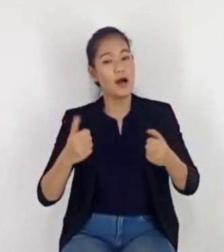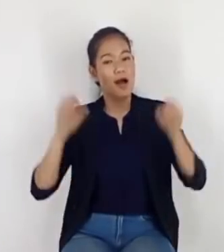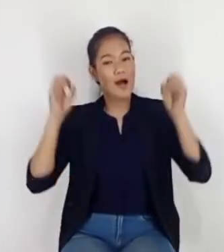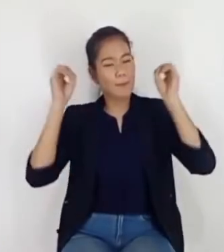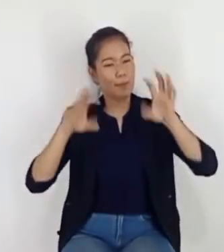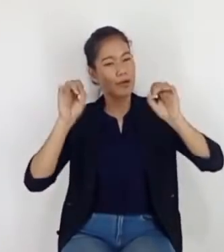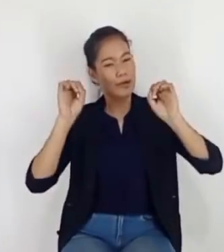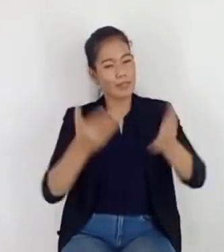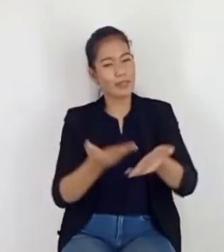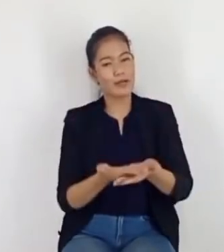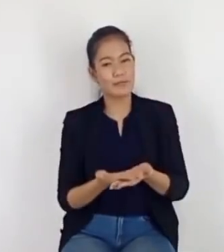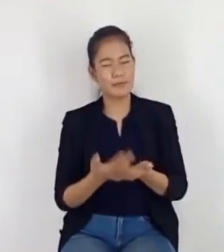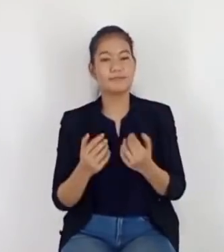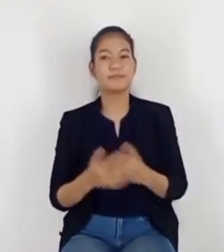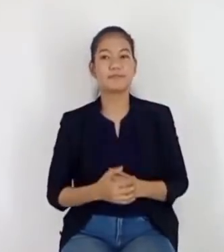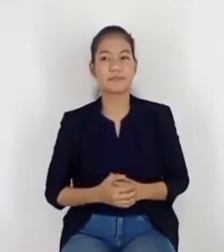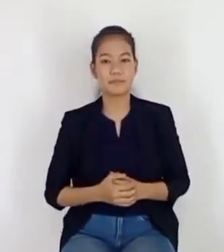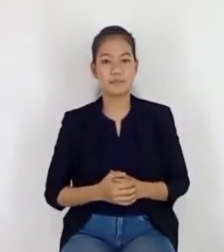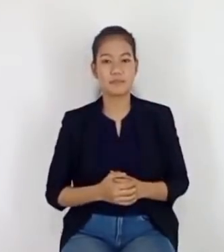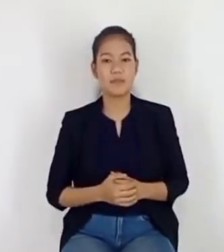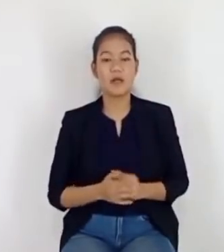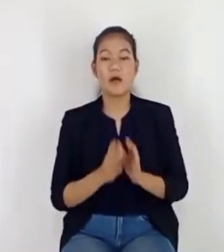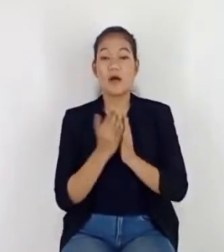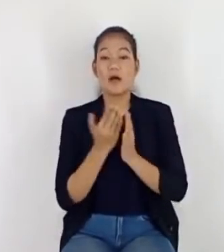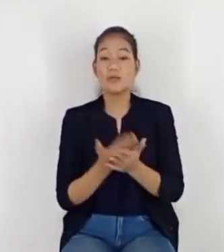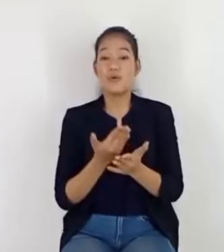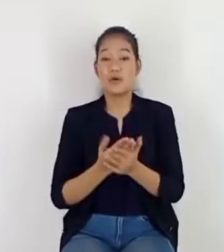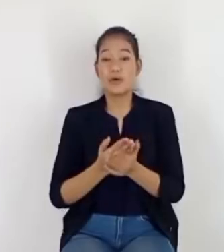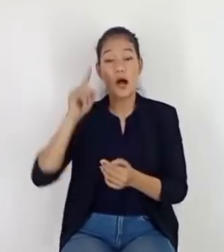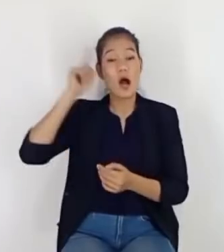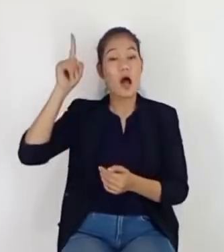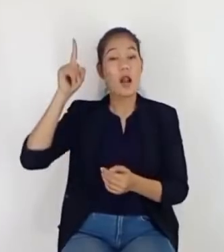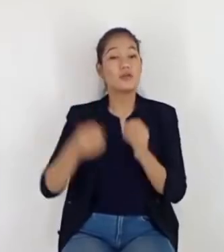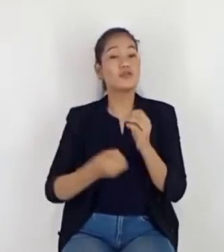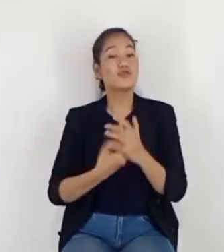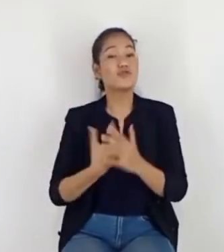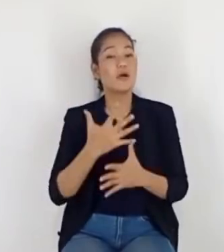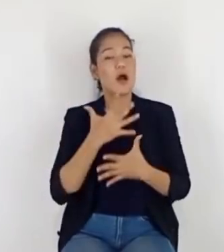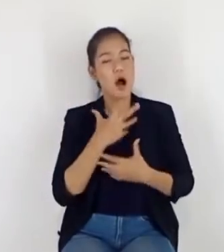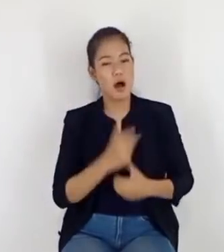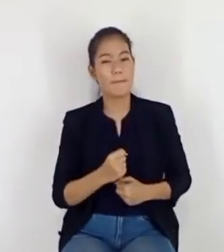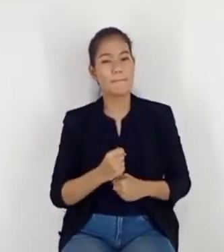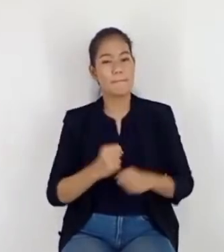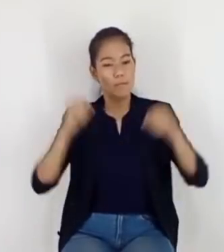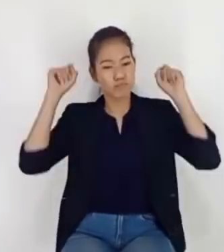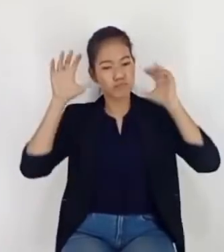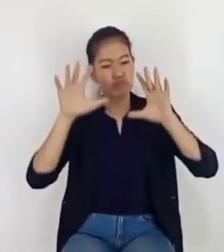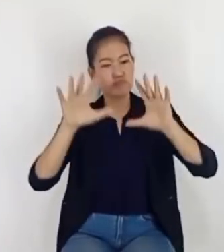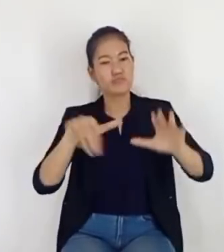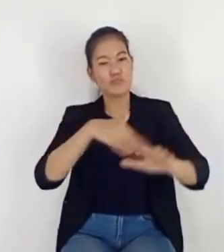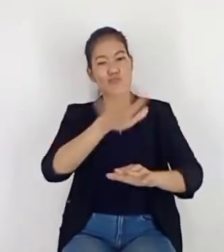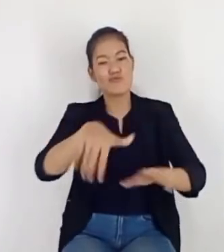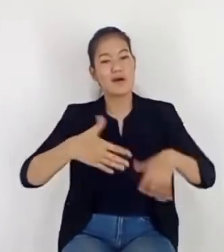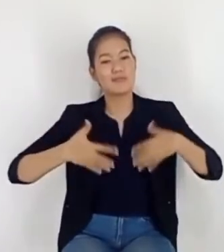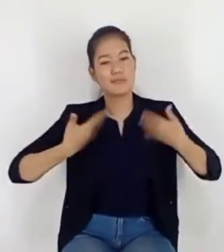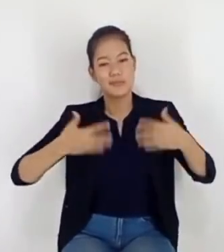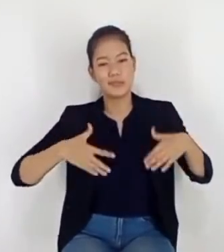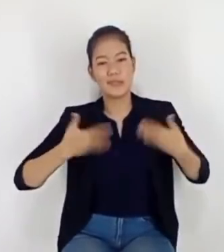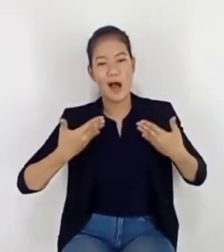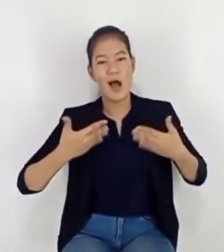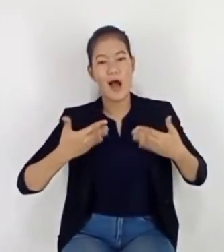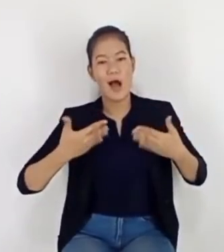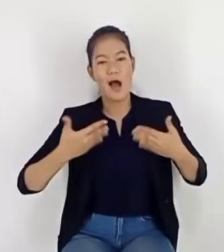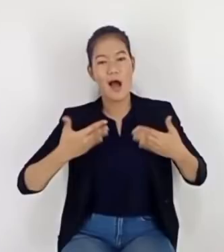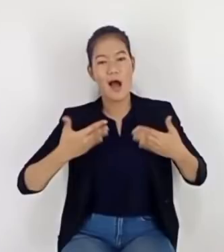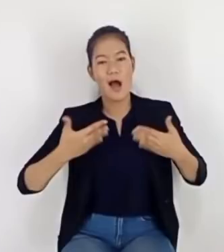berkat dari Tuhan. Semoga Allah sumber pengharapan memenuhi kamu dengan segala sukacita dan